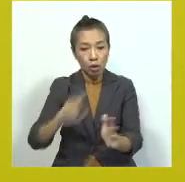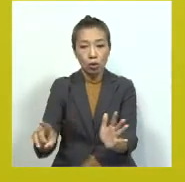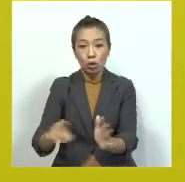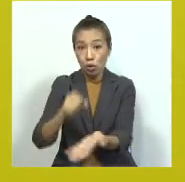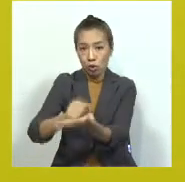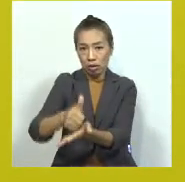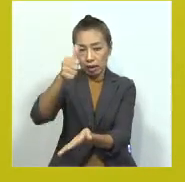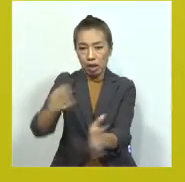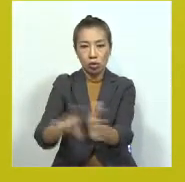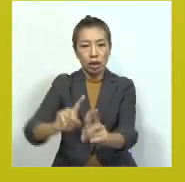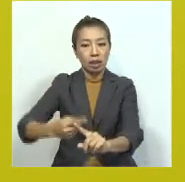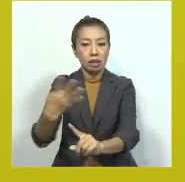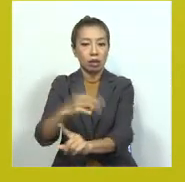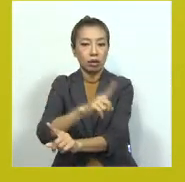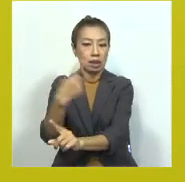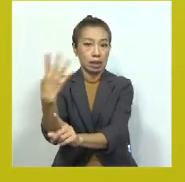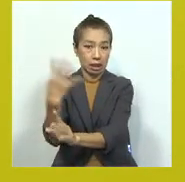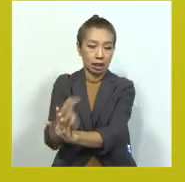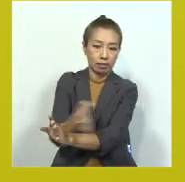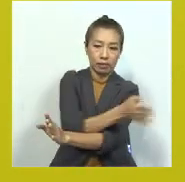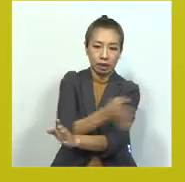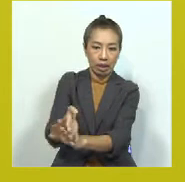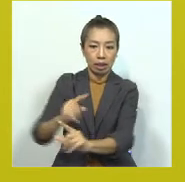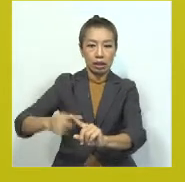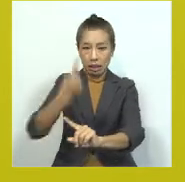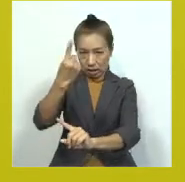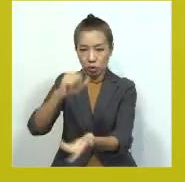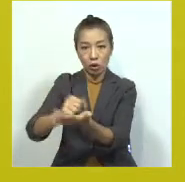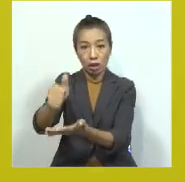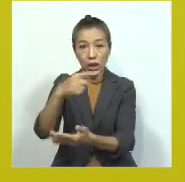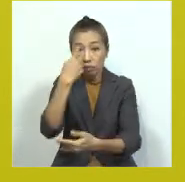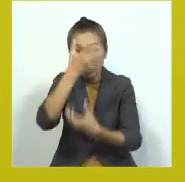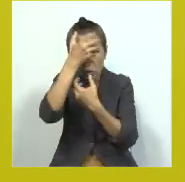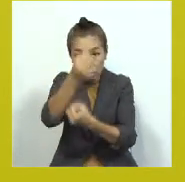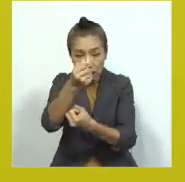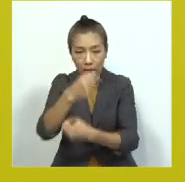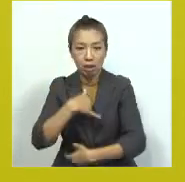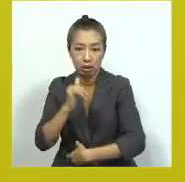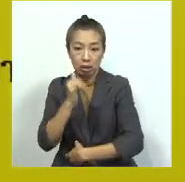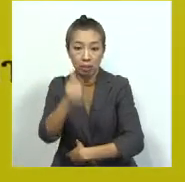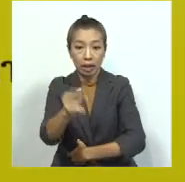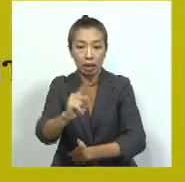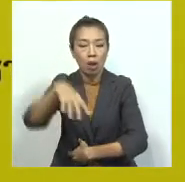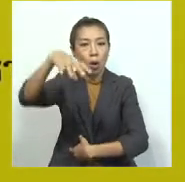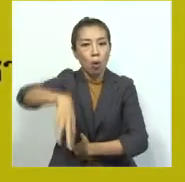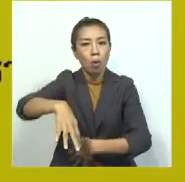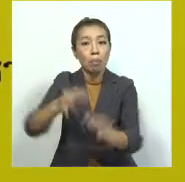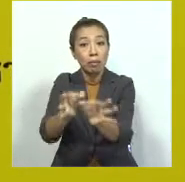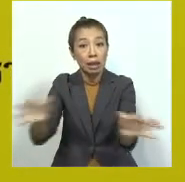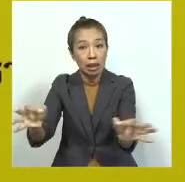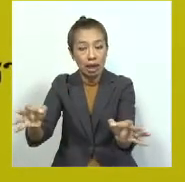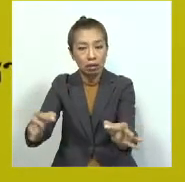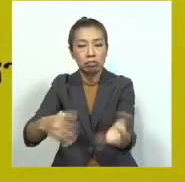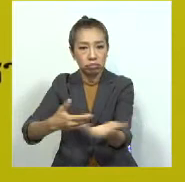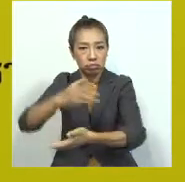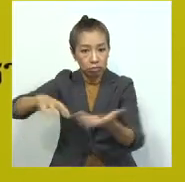ษายน25621เดือนเต็มนะครับสำหรับคุณผู้ชมที่สนใจนะครับสามารถไปจองได้ที่กรมธนารักษ์พิพิธ